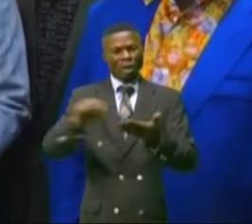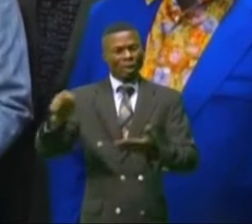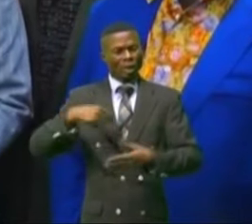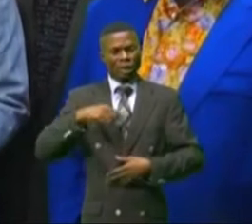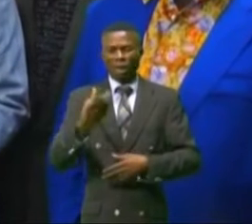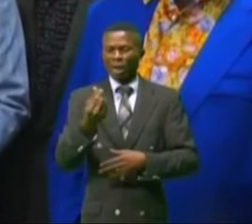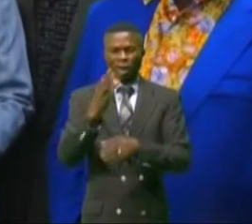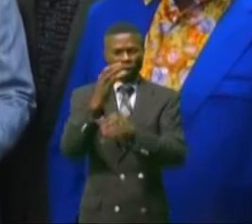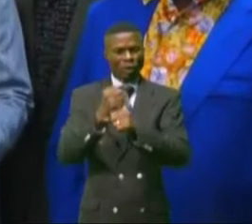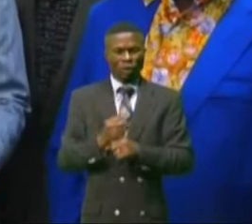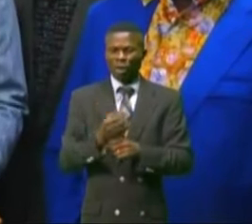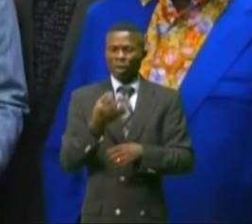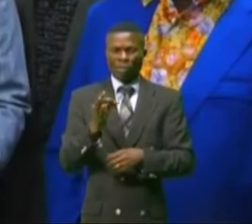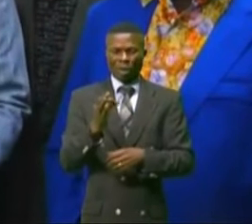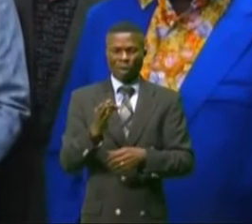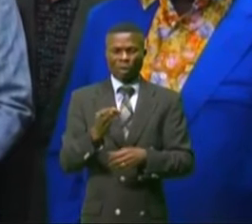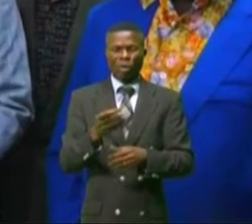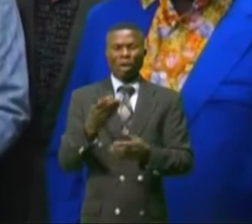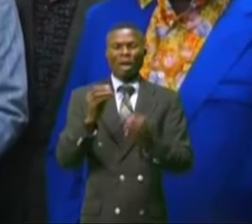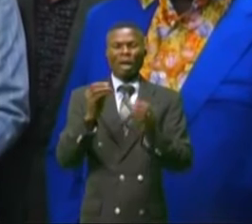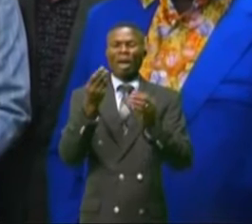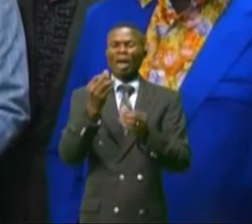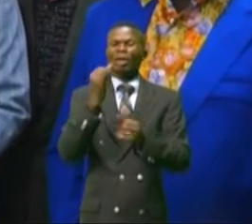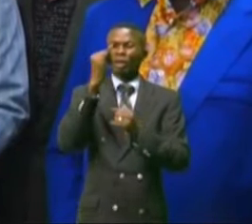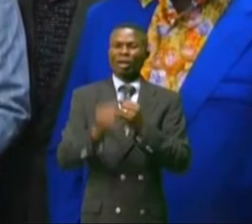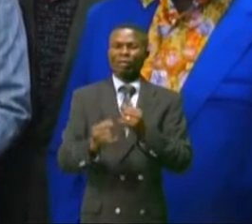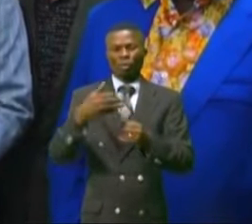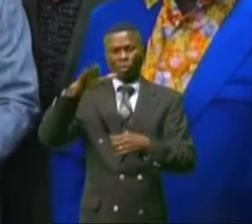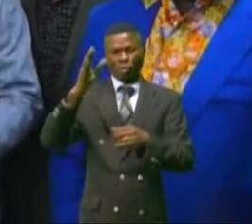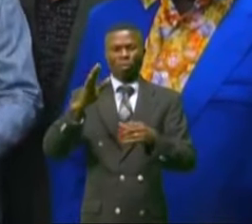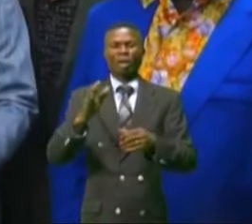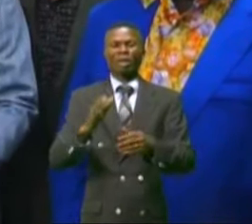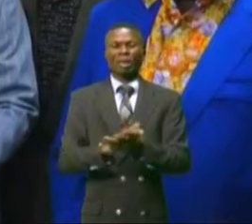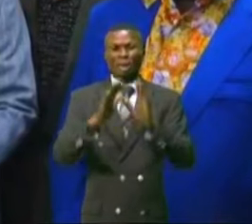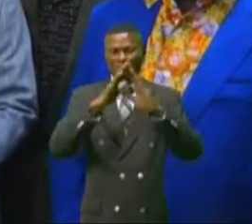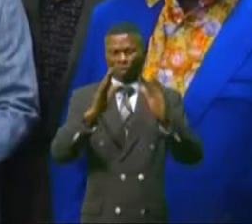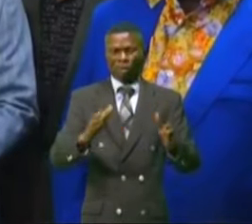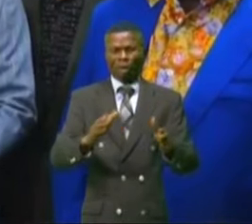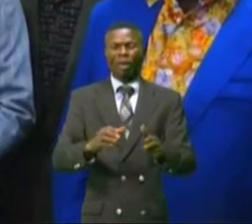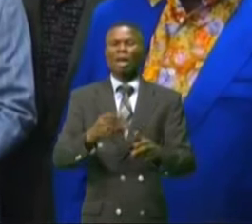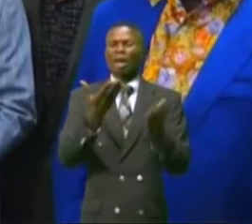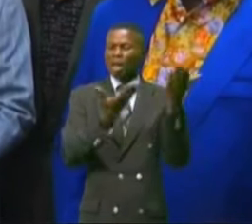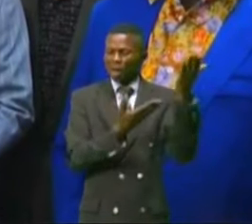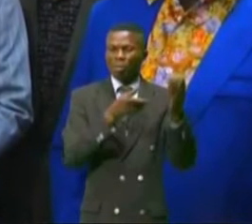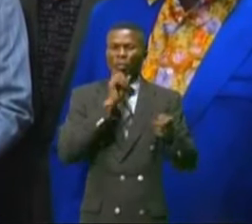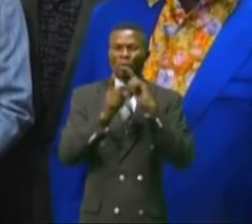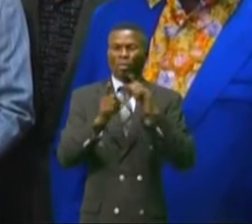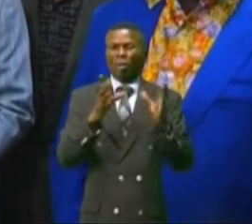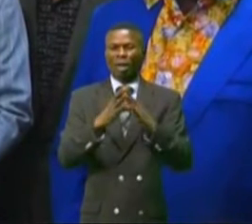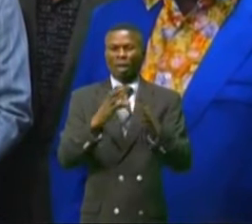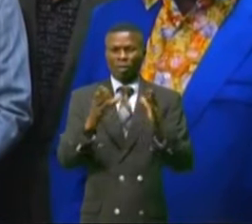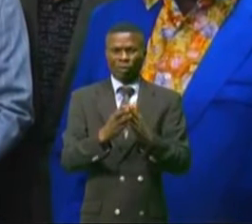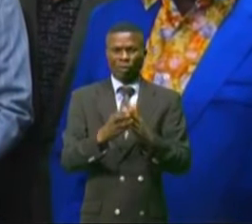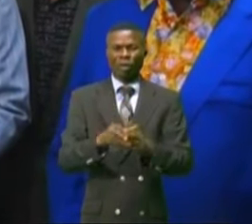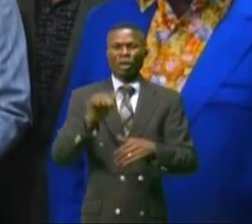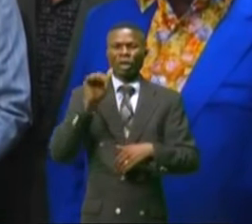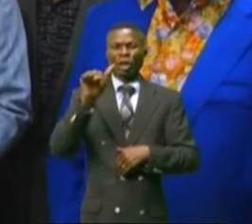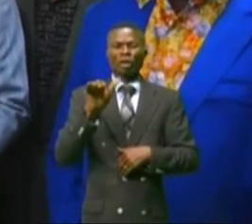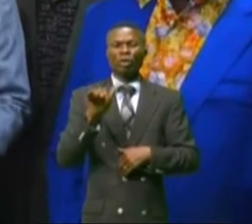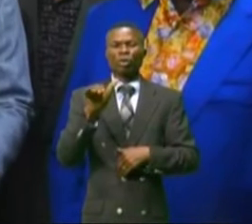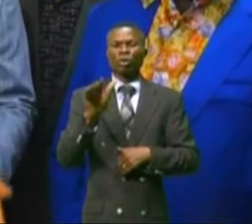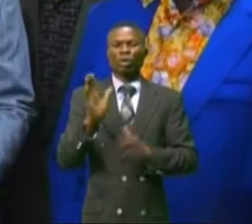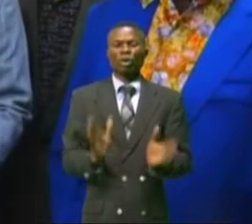touché le décompte final pour partir. Et il était important que nous puissions en discuter avec le DG